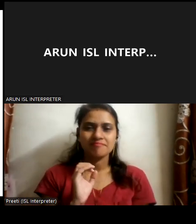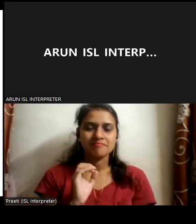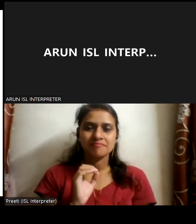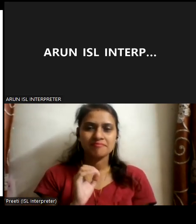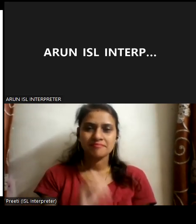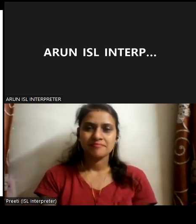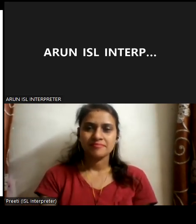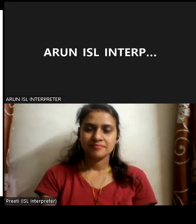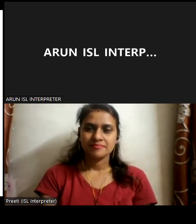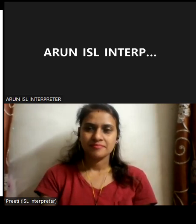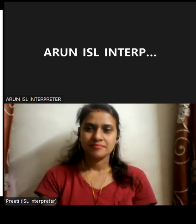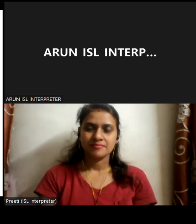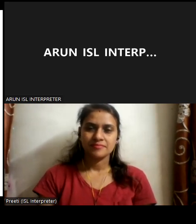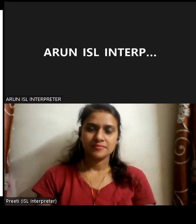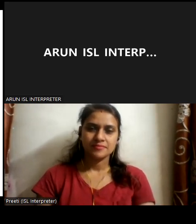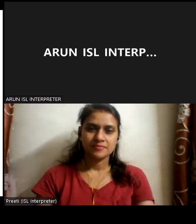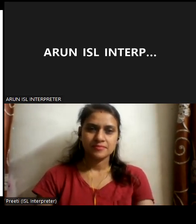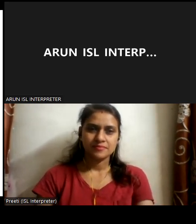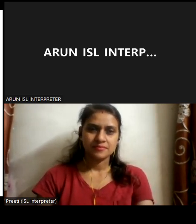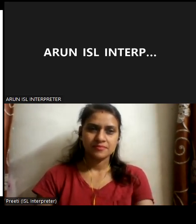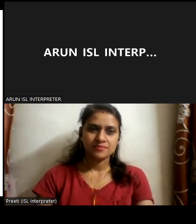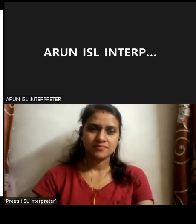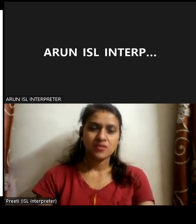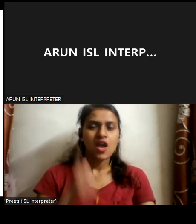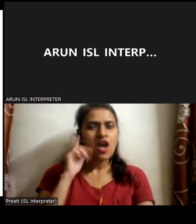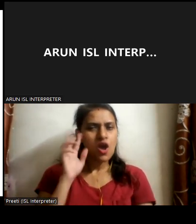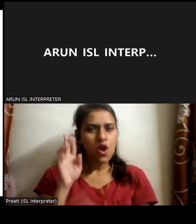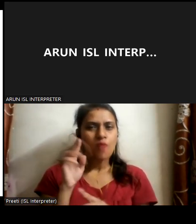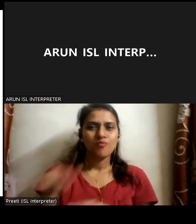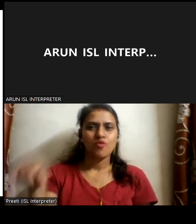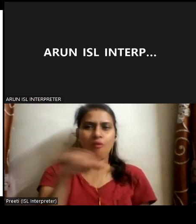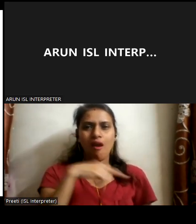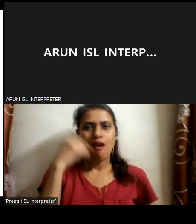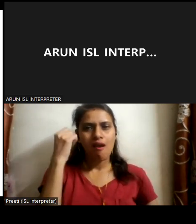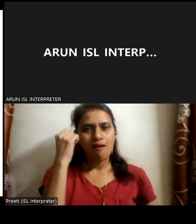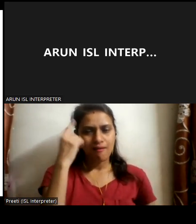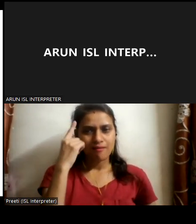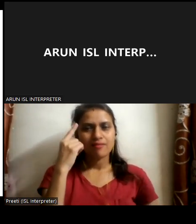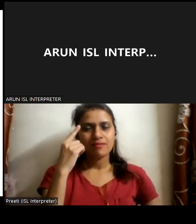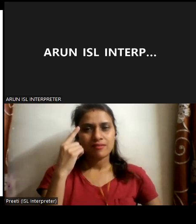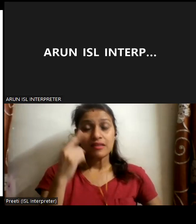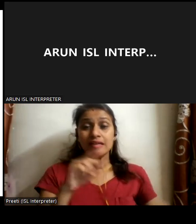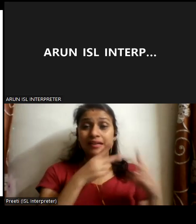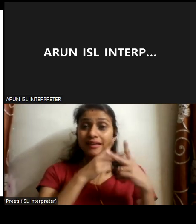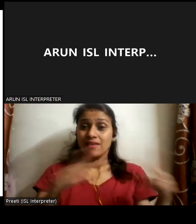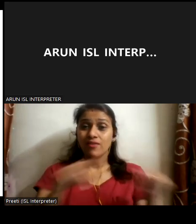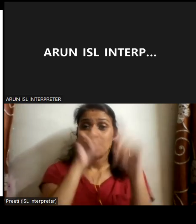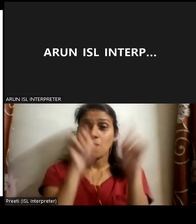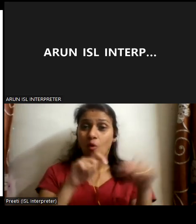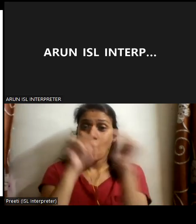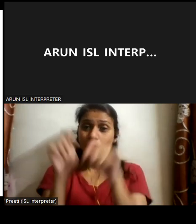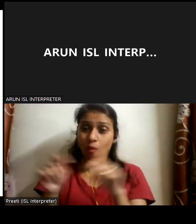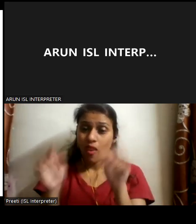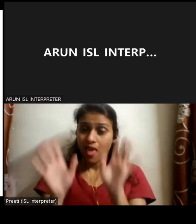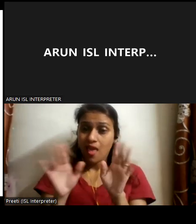इशू है। सो आई होप यू आर एबल टू अंडरस्टैंड व्हाट आर द वेरियस मॉडल्स ऑफ वर्क, हाउ दीज